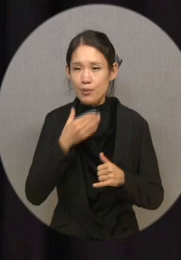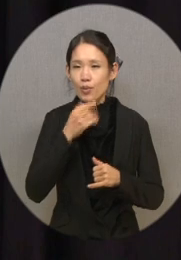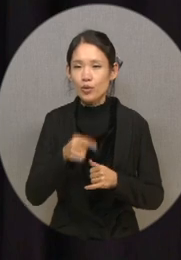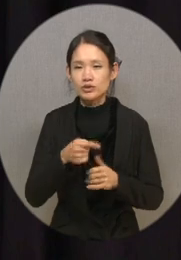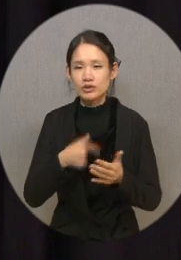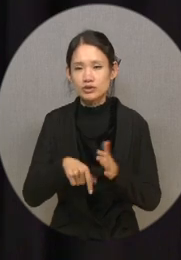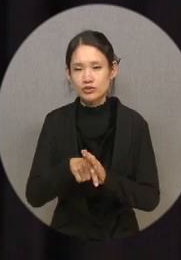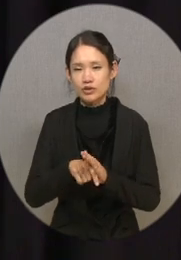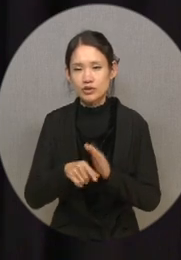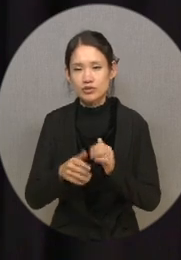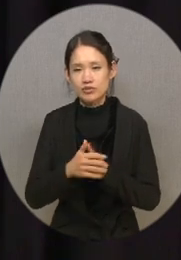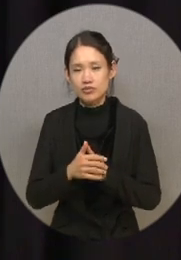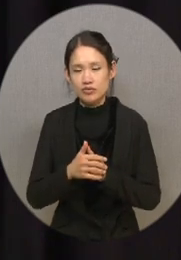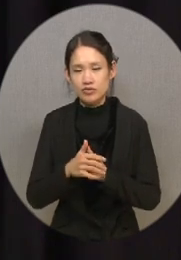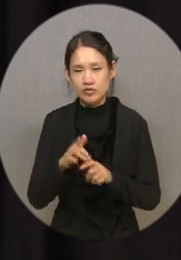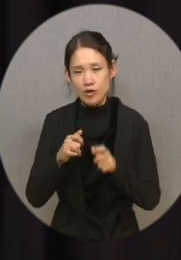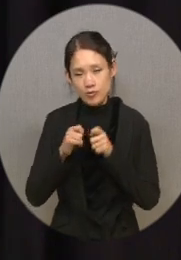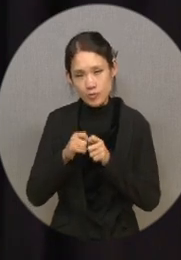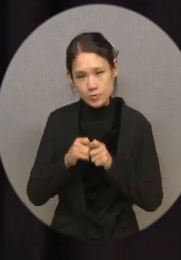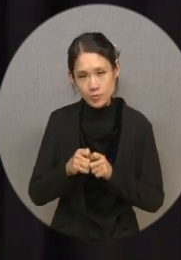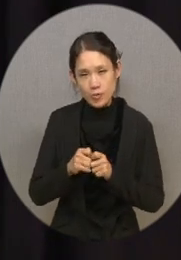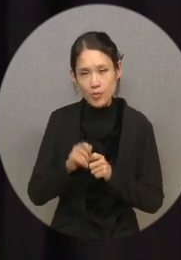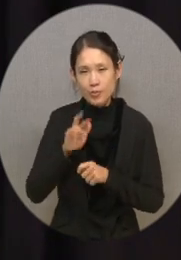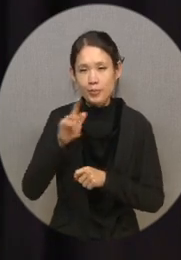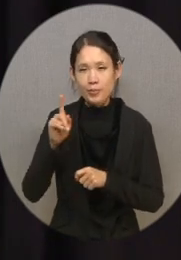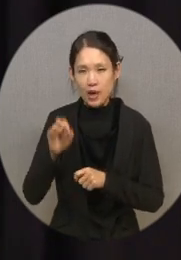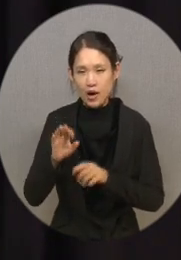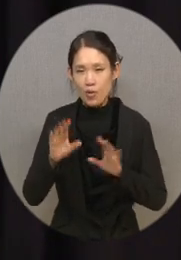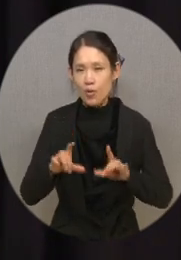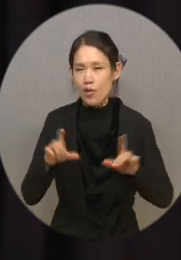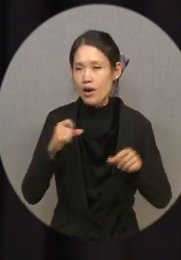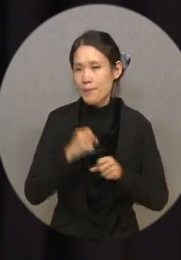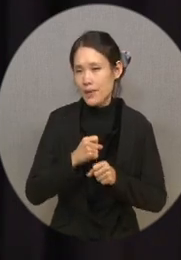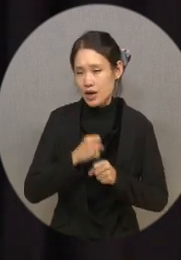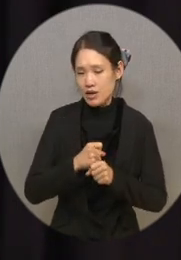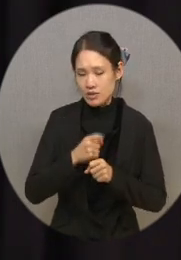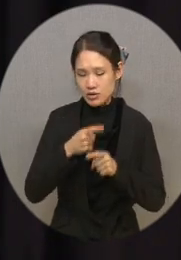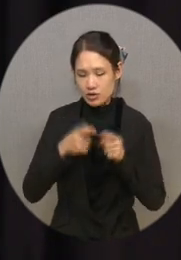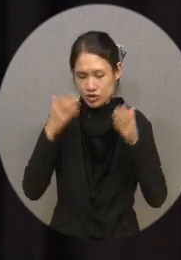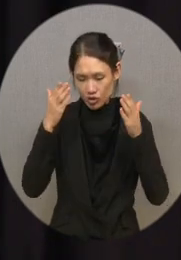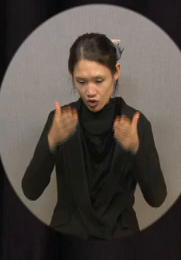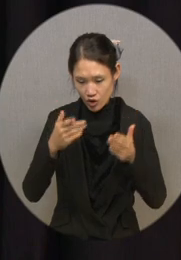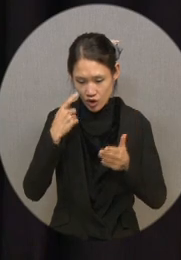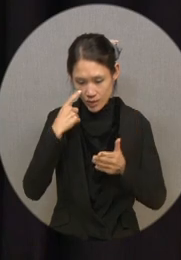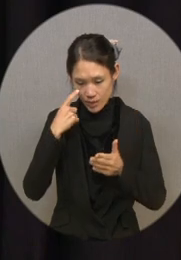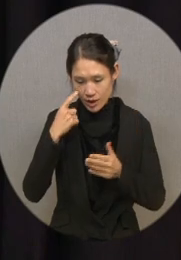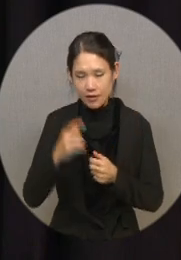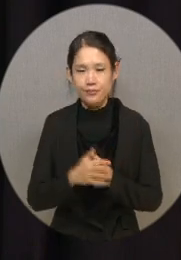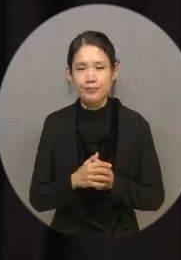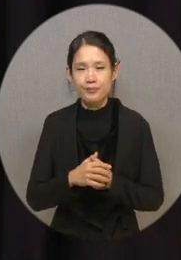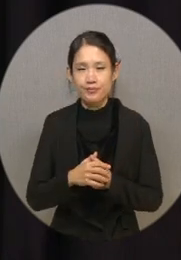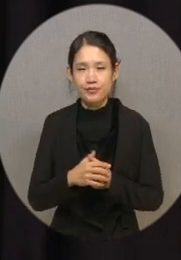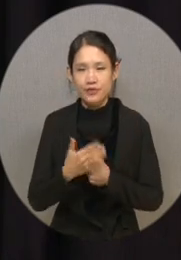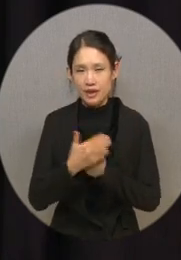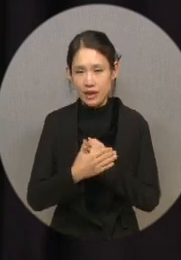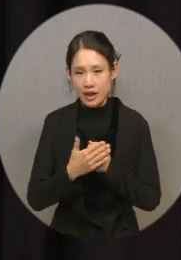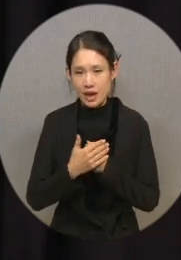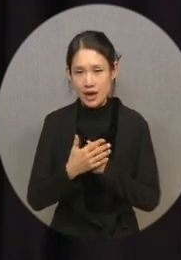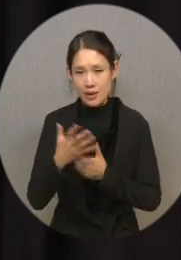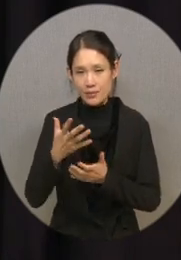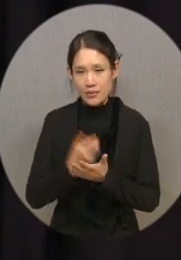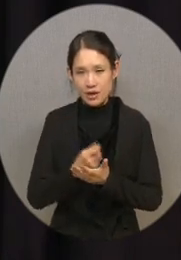이거거든요. 그래서 우리는 그 촘촘한 망을 금년에 만드는데 역점을 두자. 그래가지고